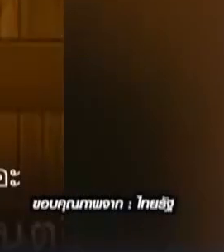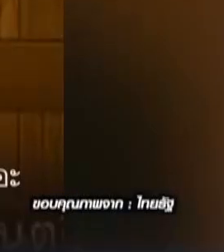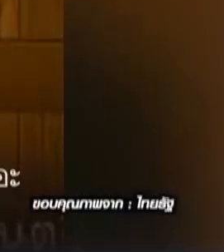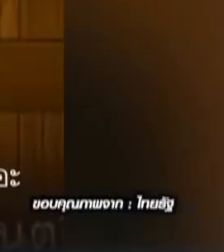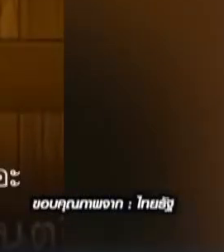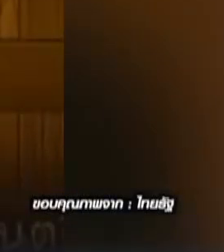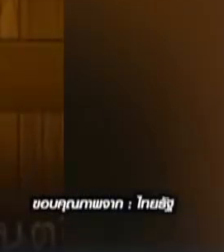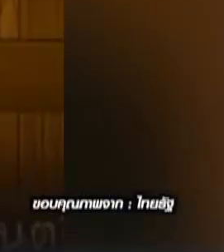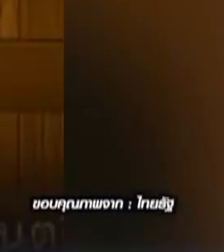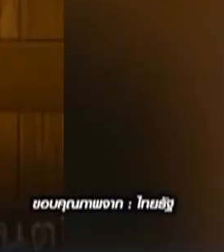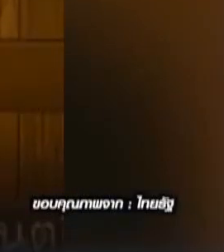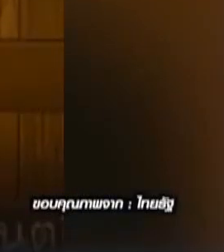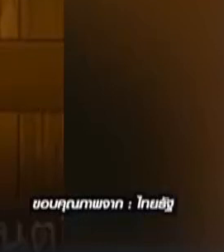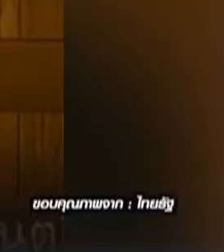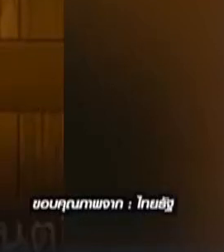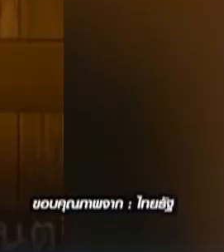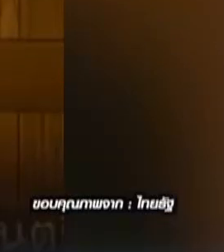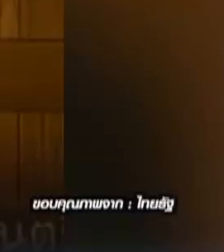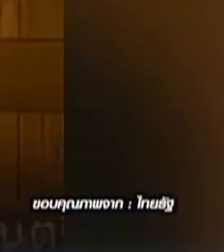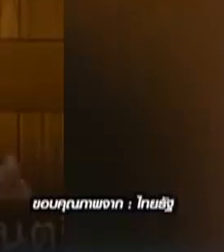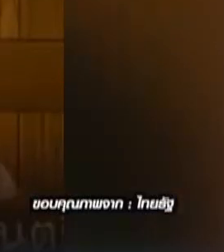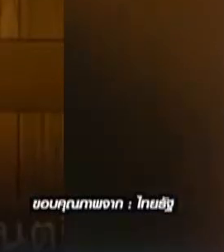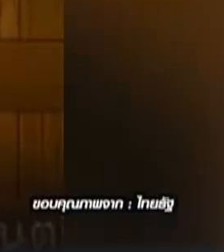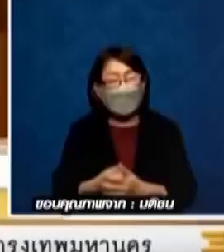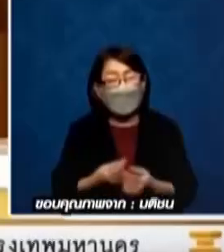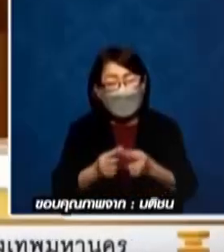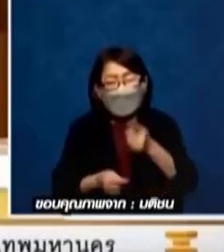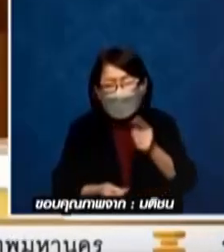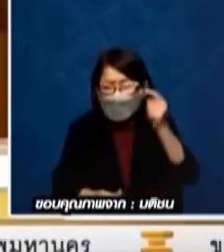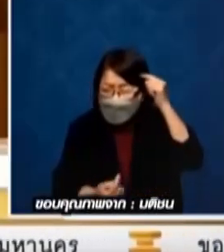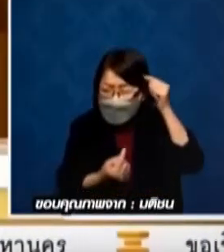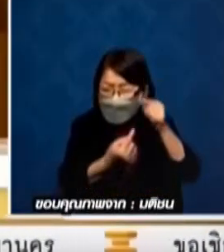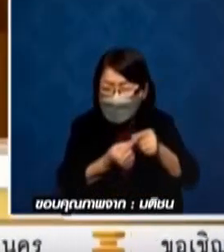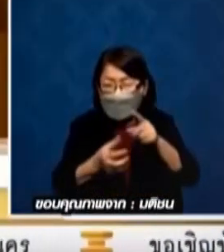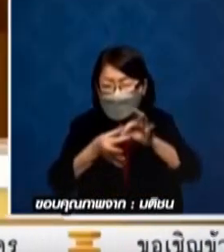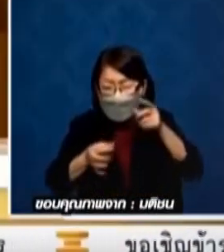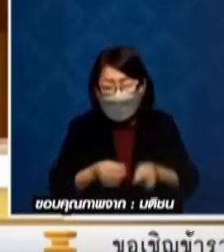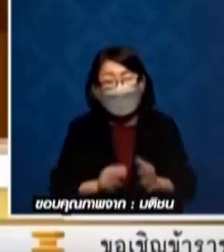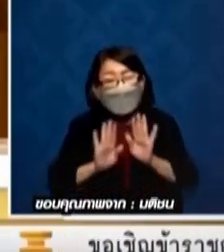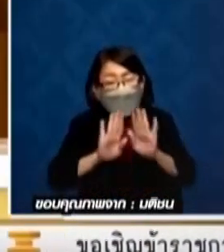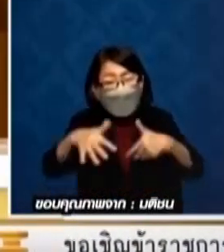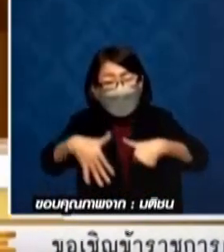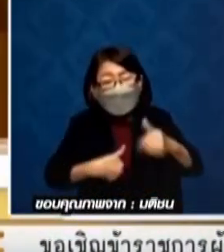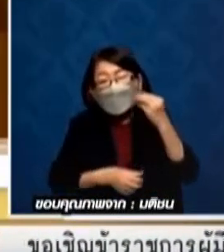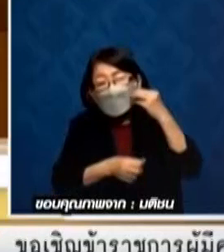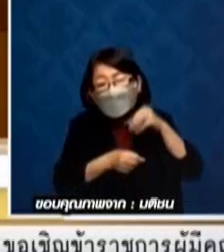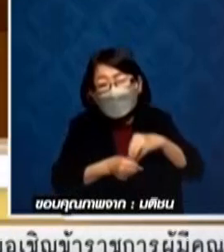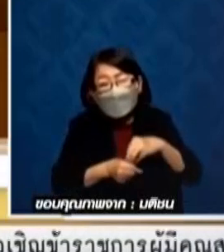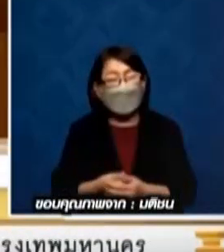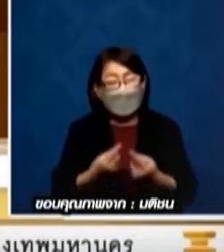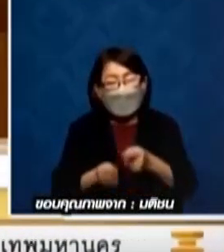ไลท์ที่วันนี้คนแชร์กันเยอะเหลือเกินความรักความห่วงใยที่นายกประยุทธ์เขาพูดถึงประชาชนฮะไป